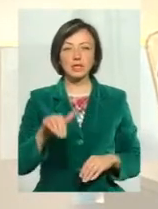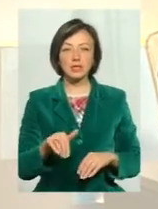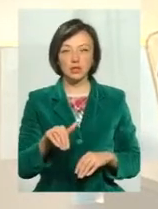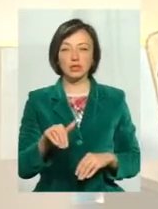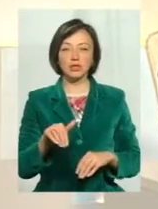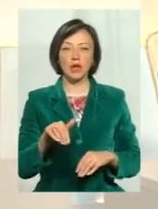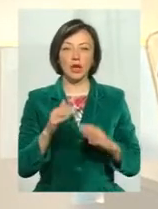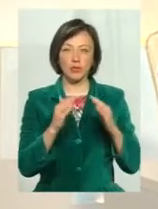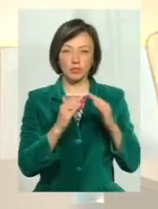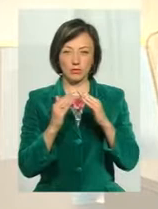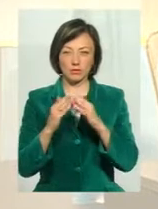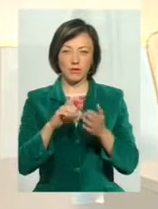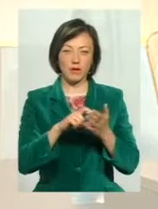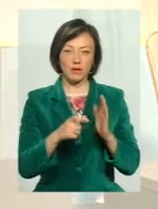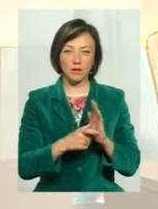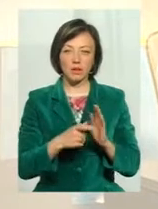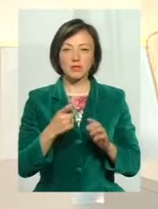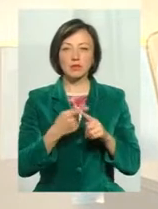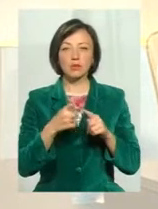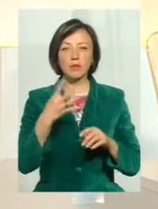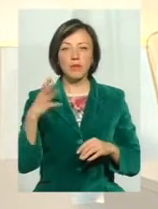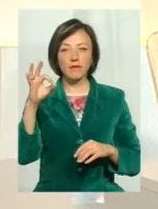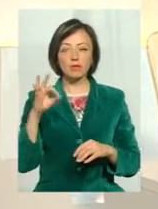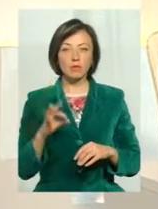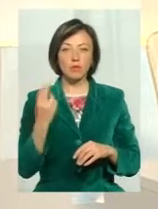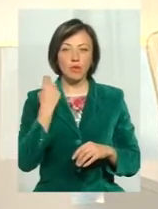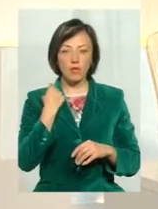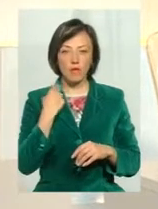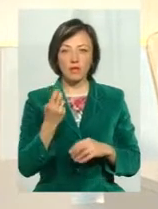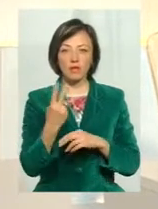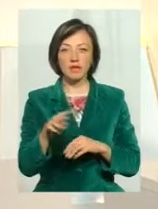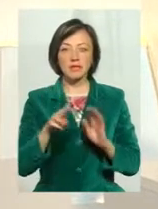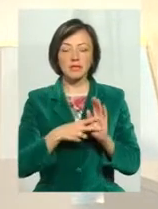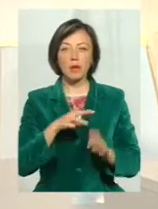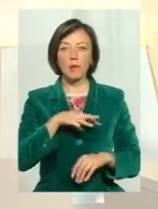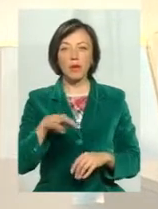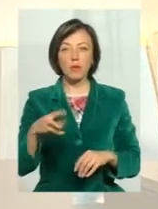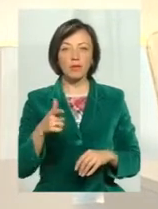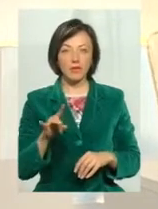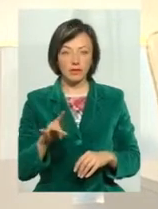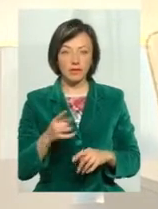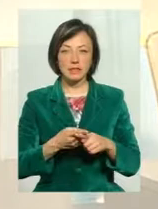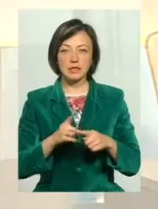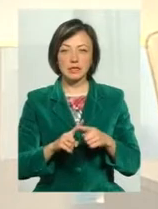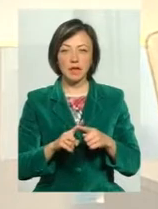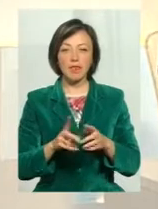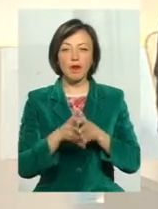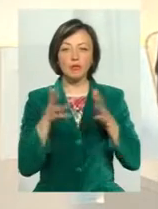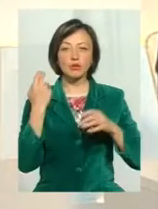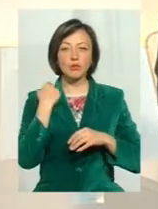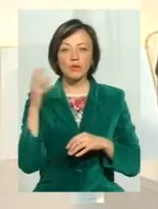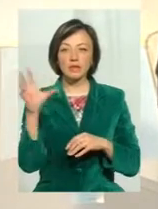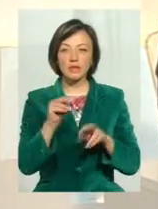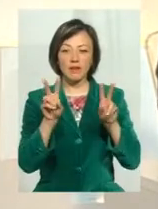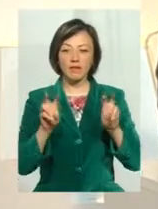домогосподарств, а це 45% з тих, хто отримав субсидію, заборгували 27 мільйонів гривень. Це найбільший борг з усіх